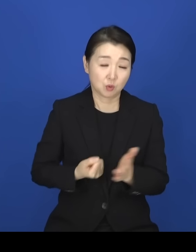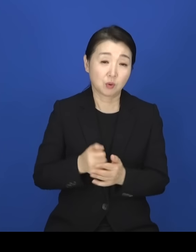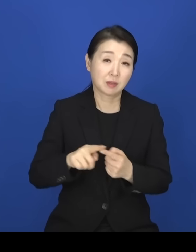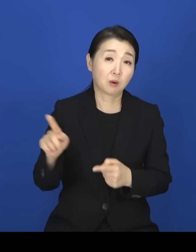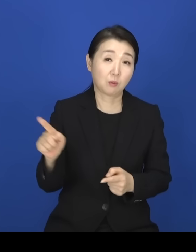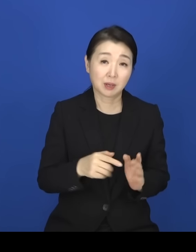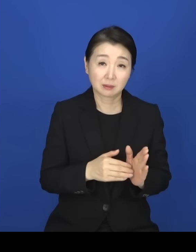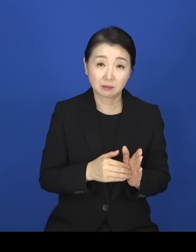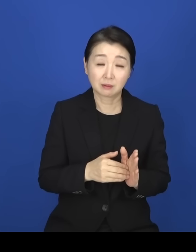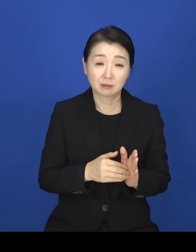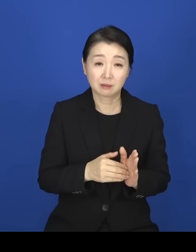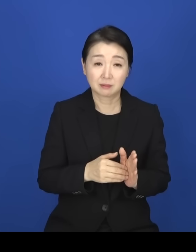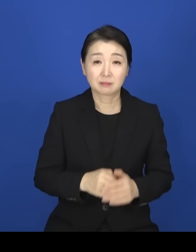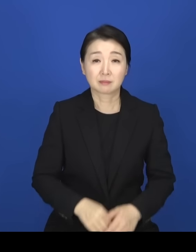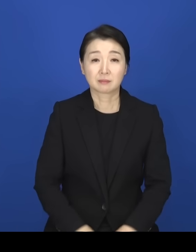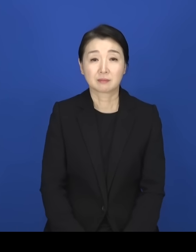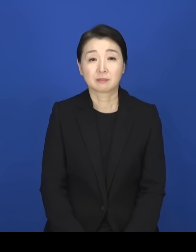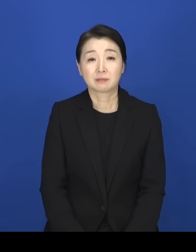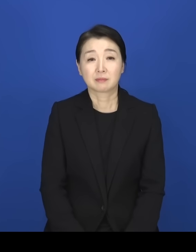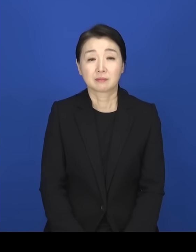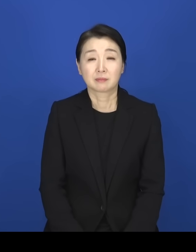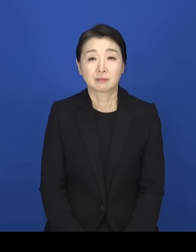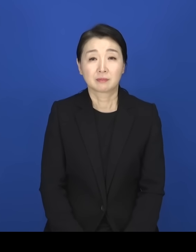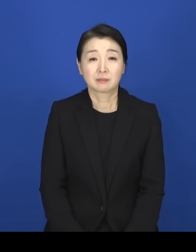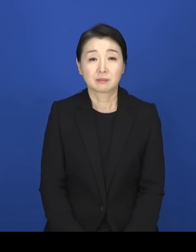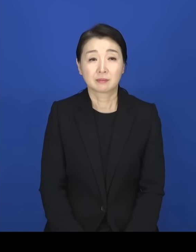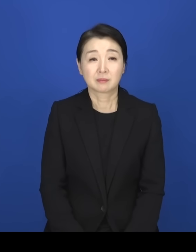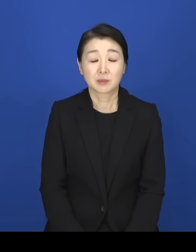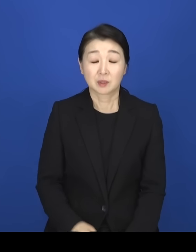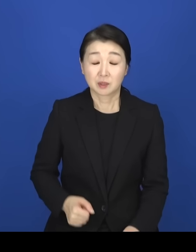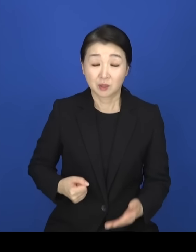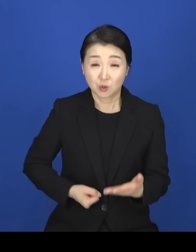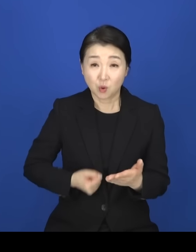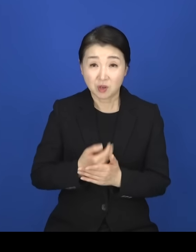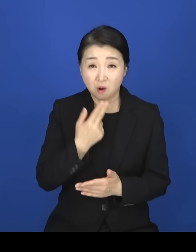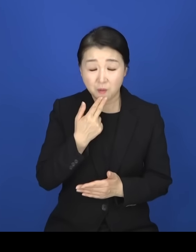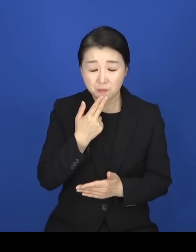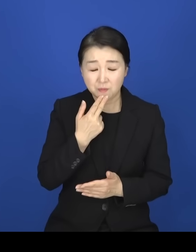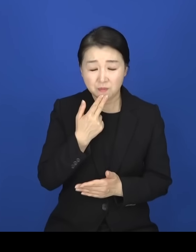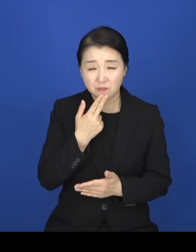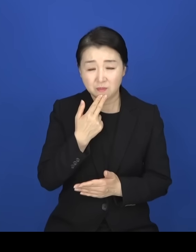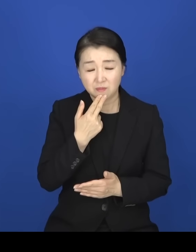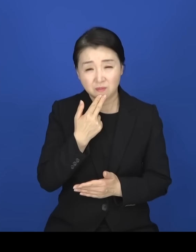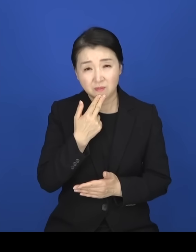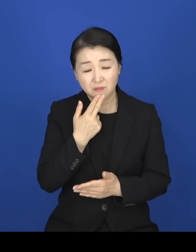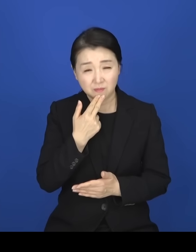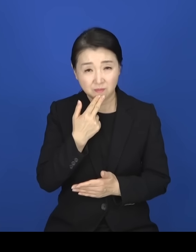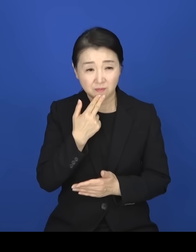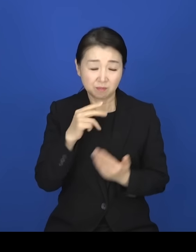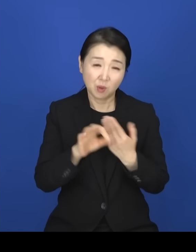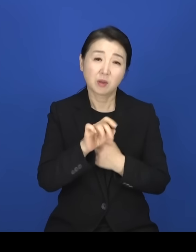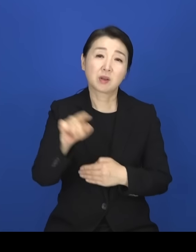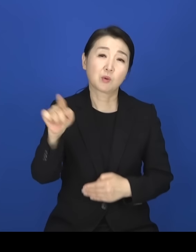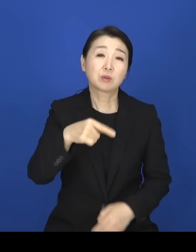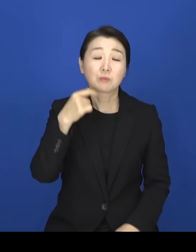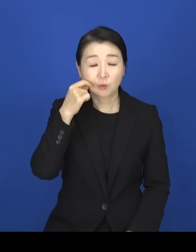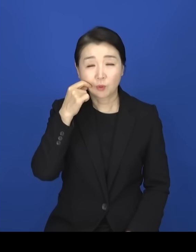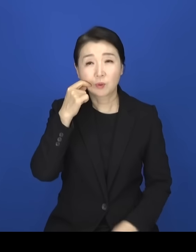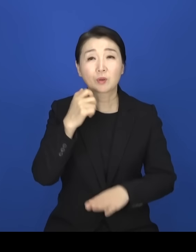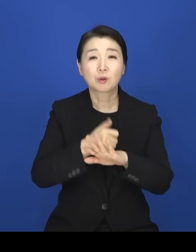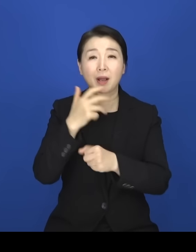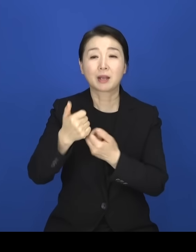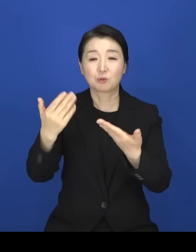거지. 예. 맞아. 그런 마음이 없으면 아마 네. 여기 나오시는 분들은 참 하나님이 주신 용기로